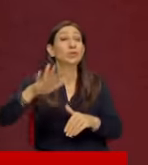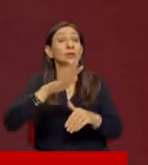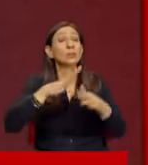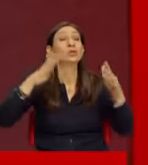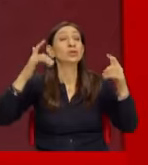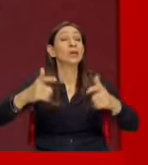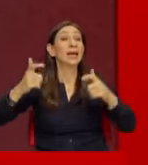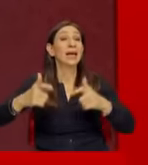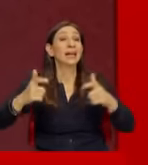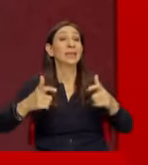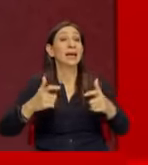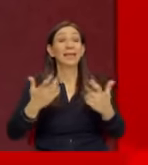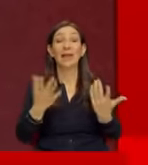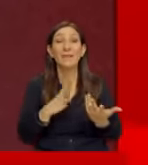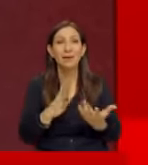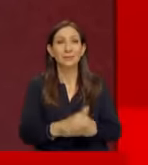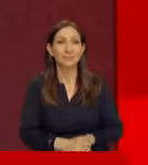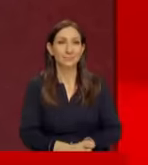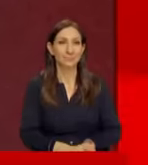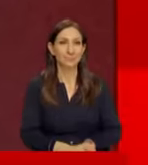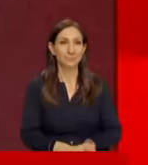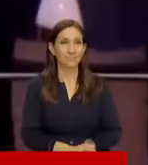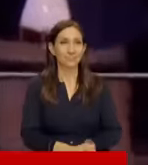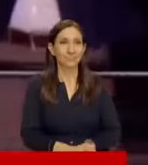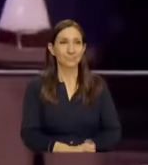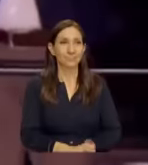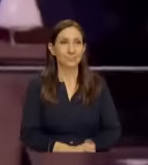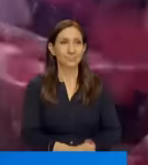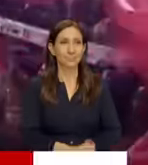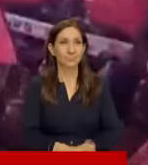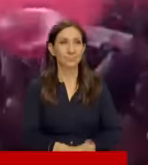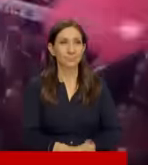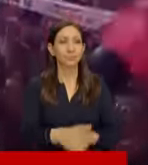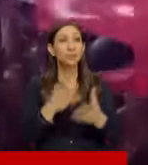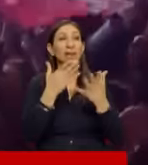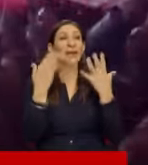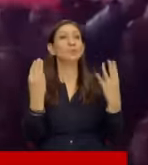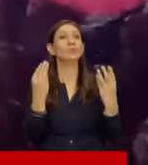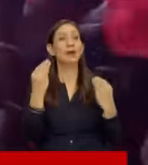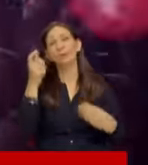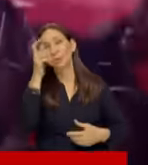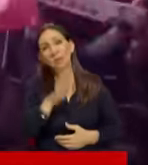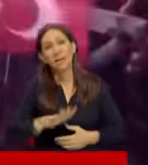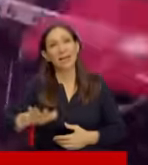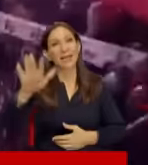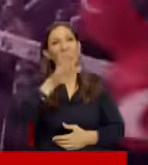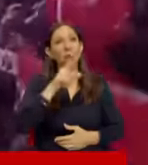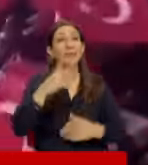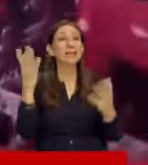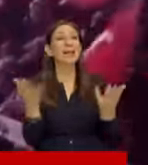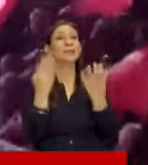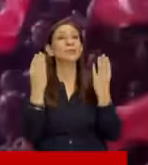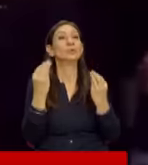büyük şehirlerde yansımaları. Bu ne güzel Türkiye! Bu ne